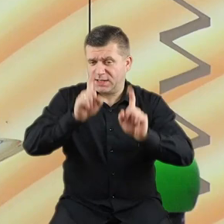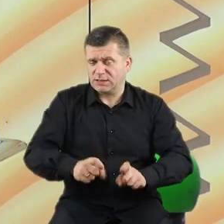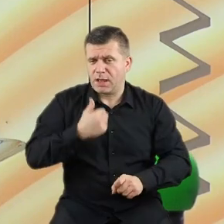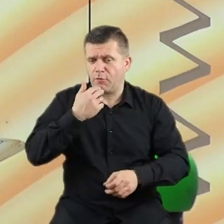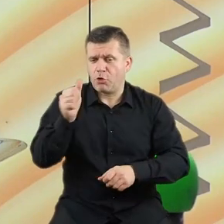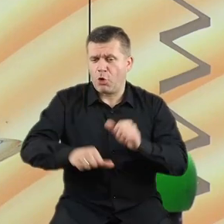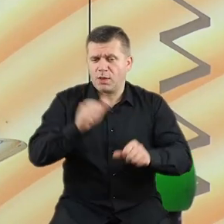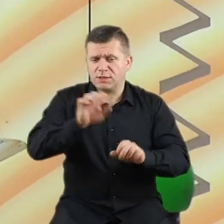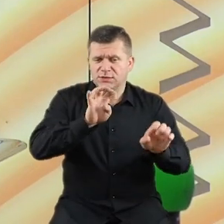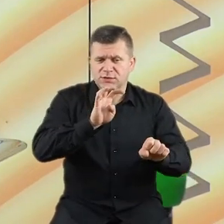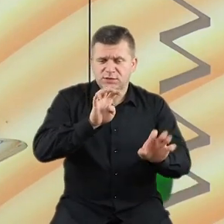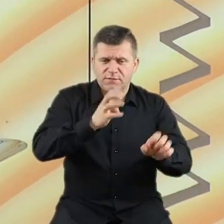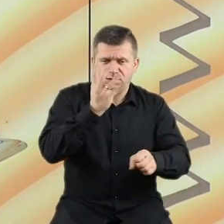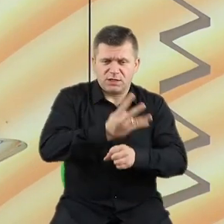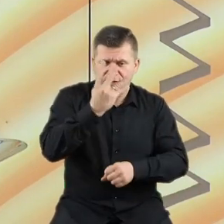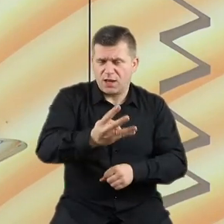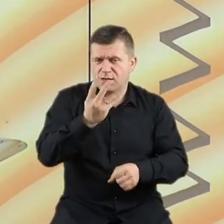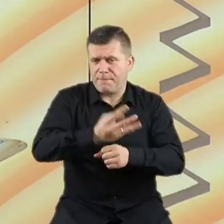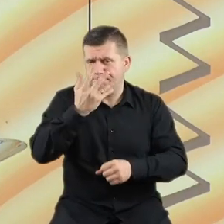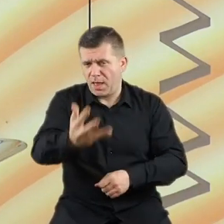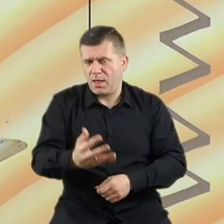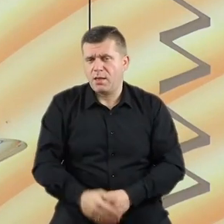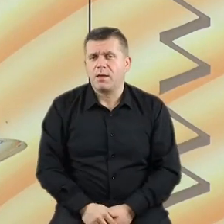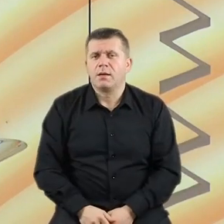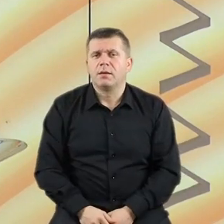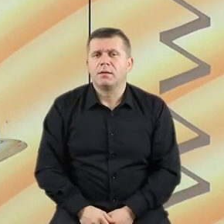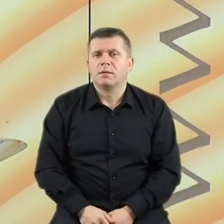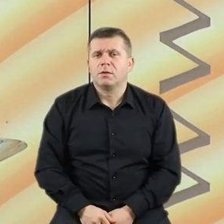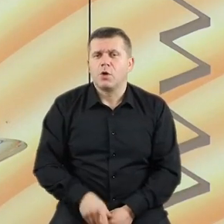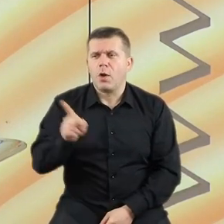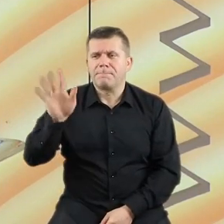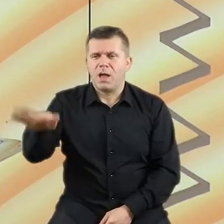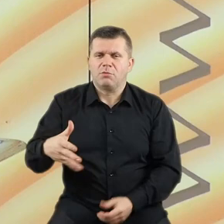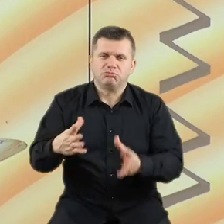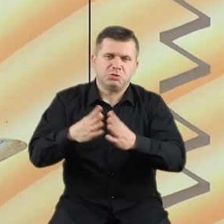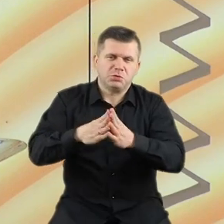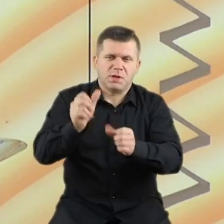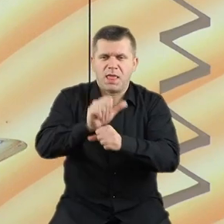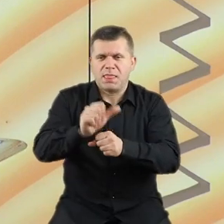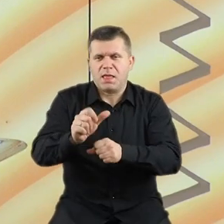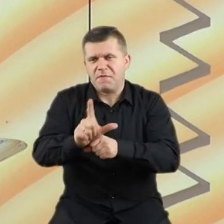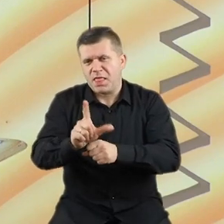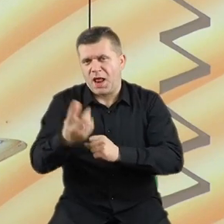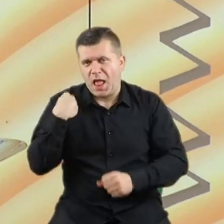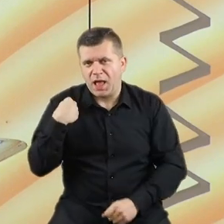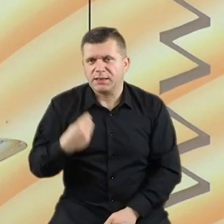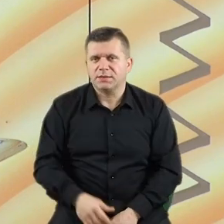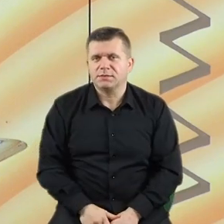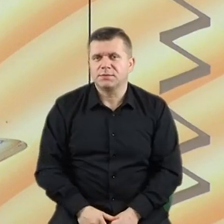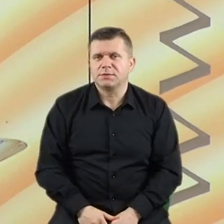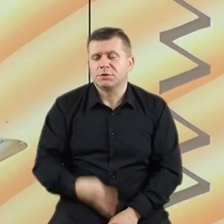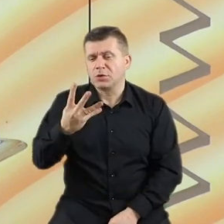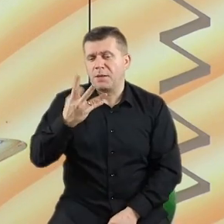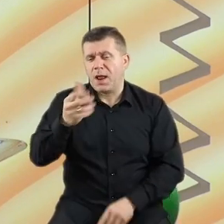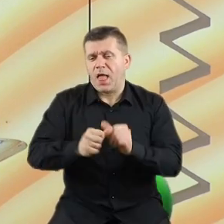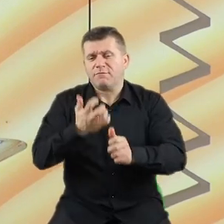mówimy o 1944-1945 roku, kiedy ten front szedł, a oni wtedy mają 10 lat, 11, 12, czyli